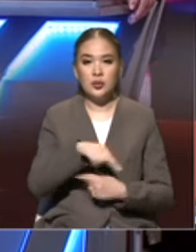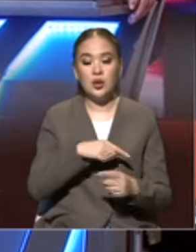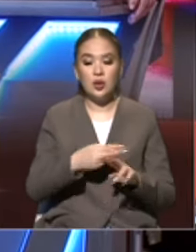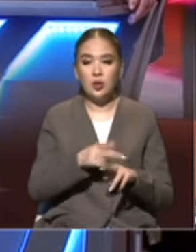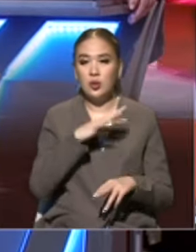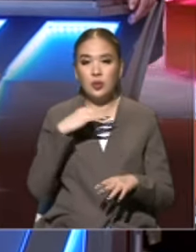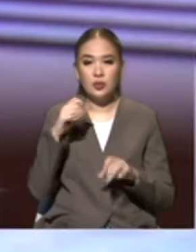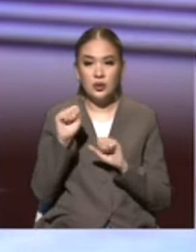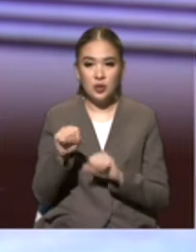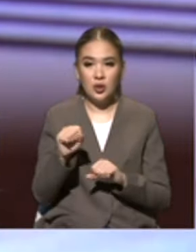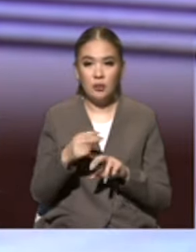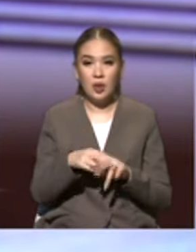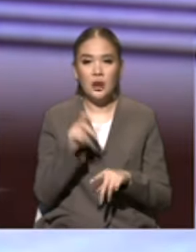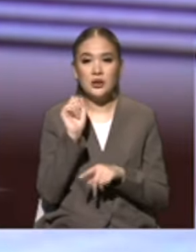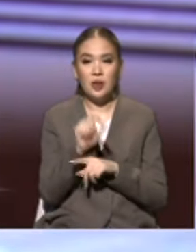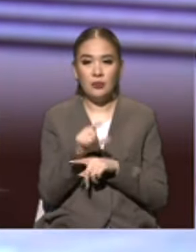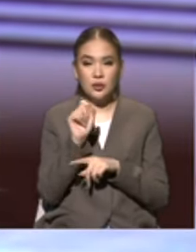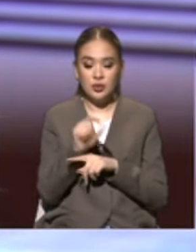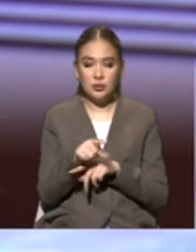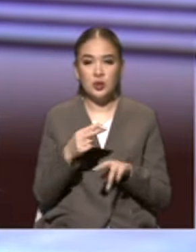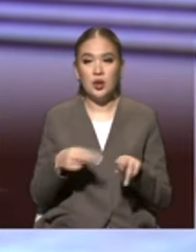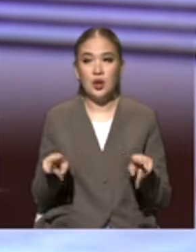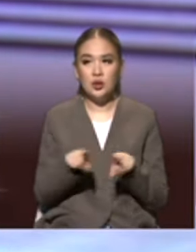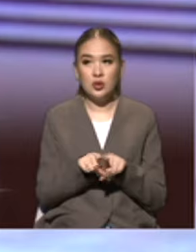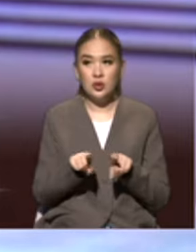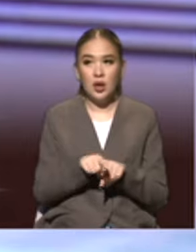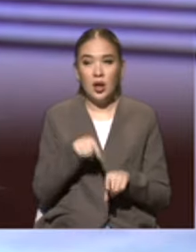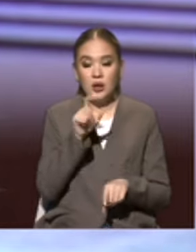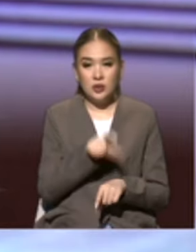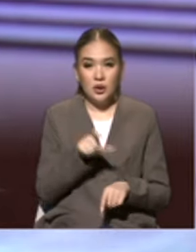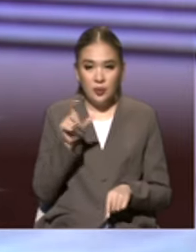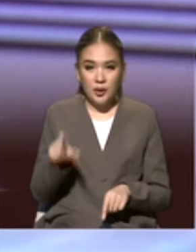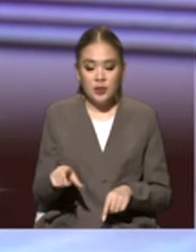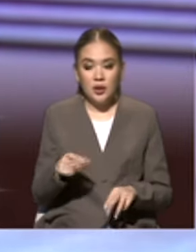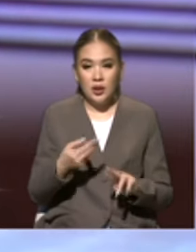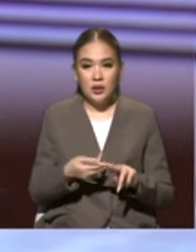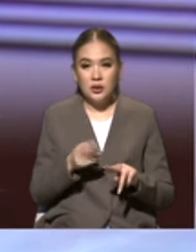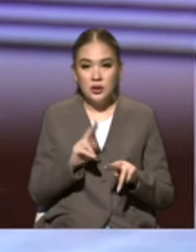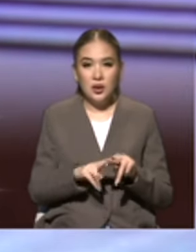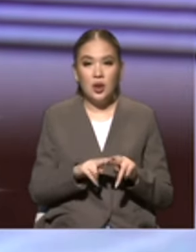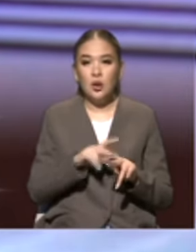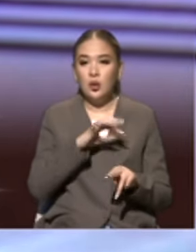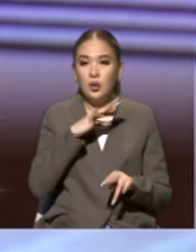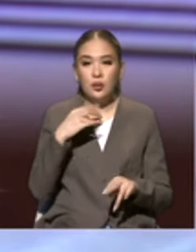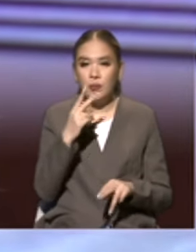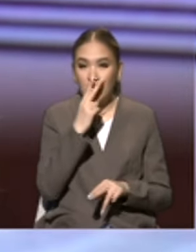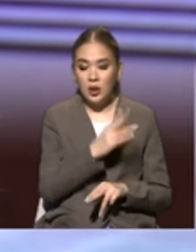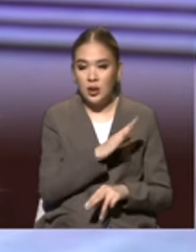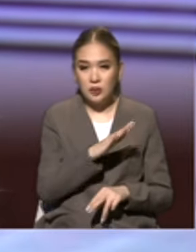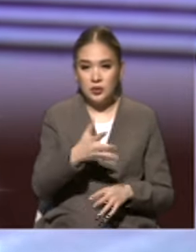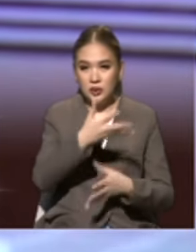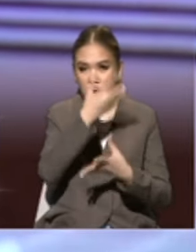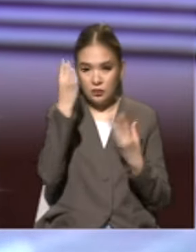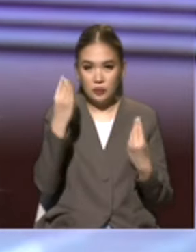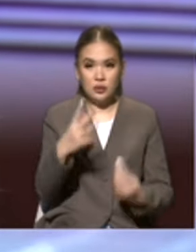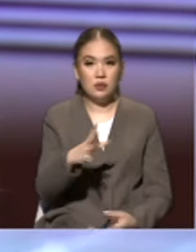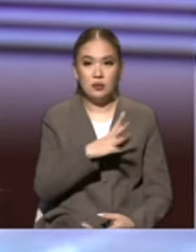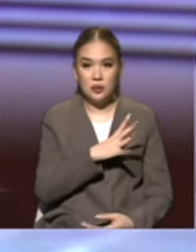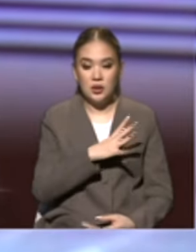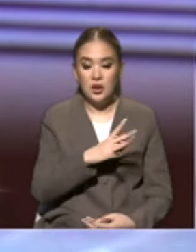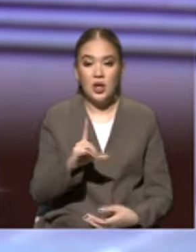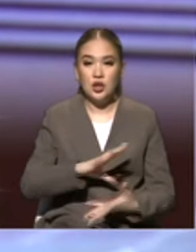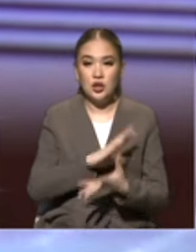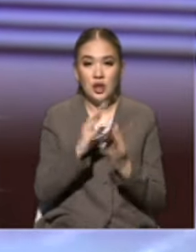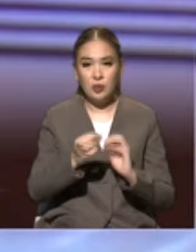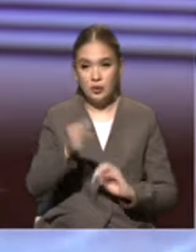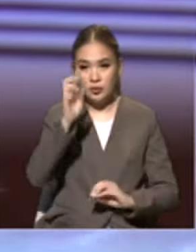қорғап, ал мына тапсырыс берушілердің, оларда біздің азаматтарымыз, осы елдің азаматтары, олардың мүдделері көп жағдайда қаралмай жатады. Ескерілмей қалып жатады. Жалпы